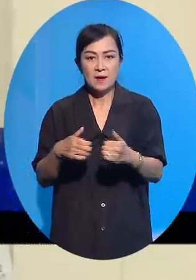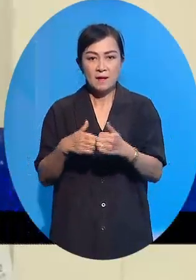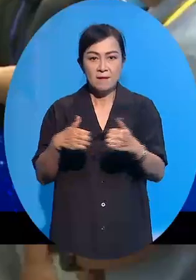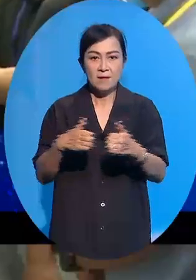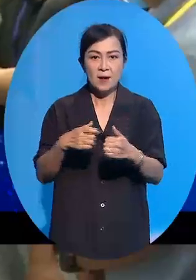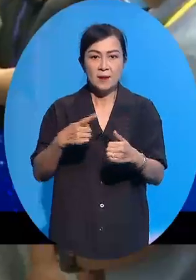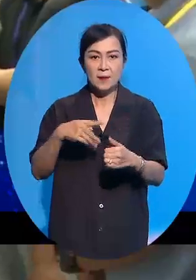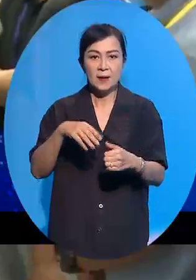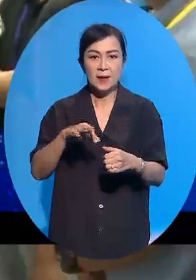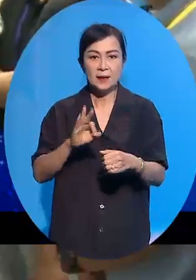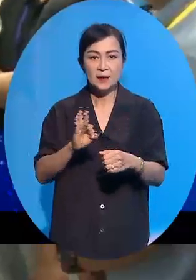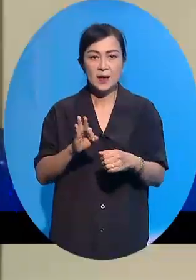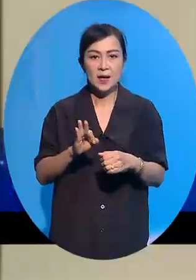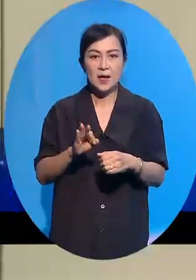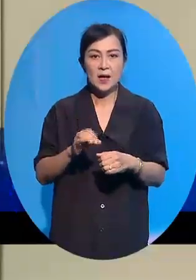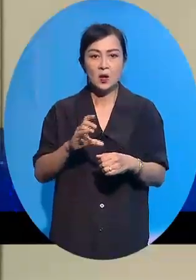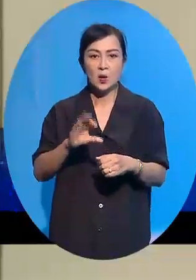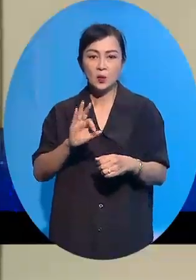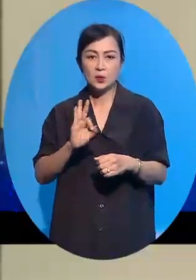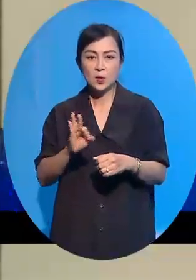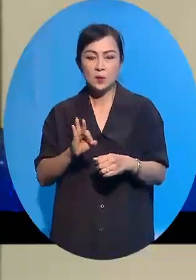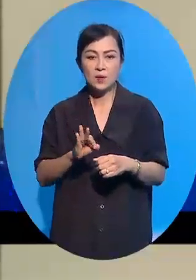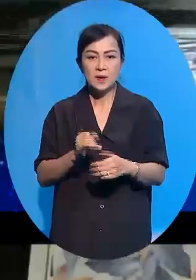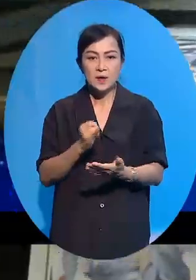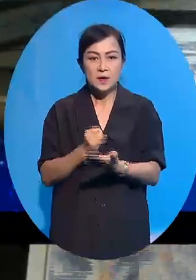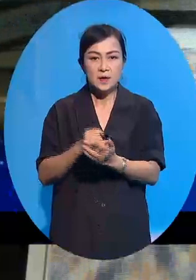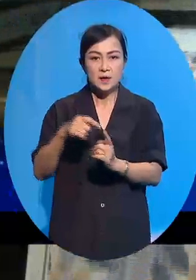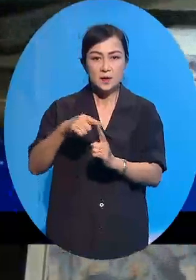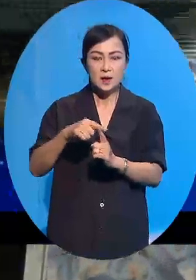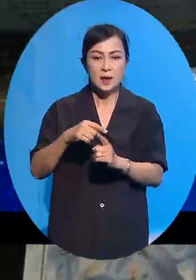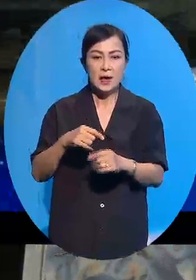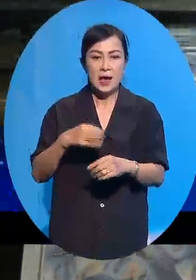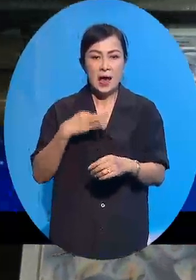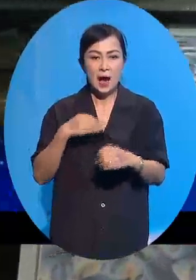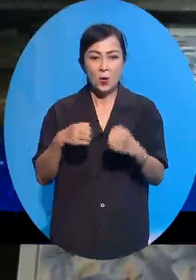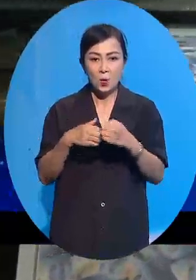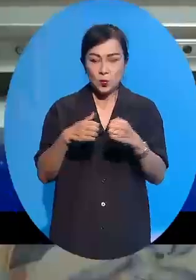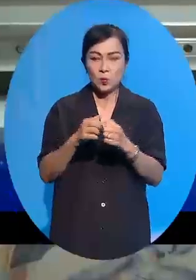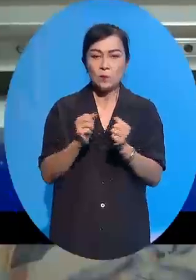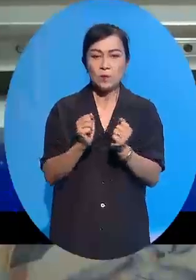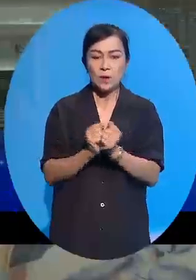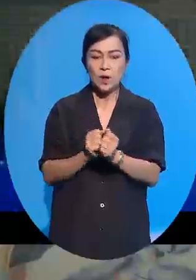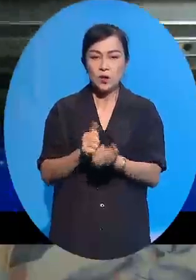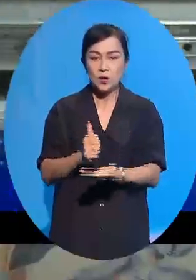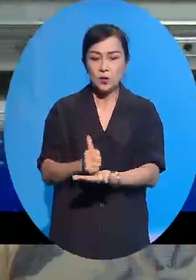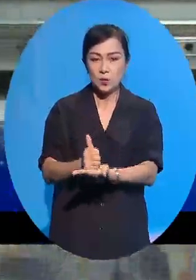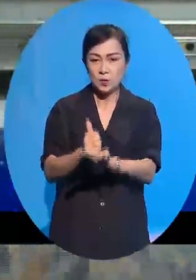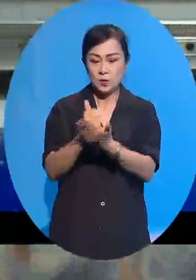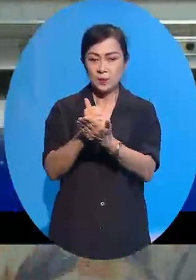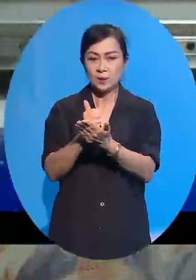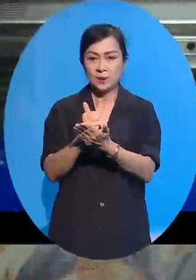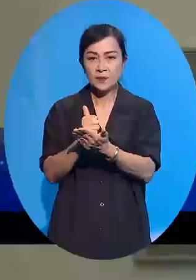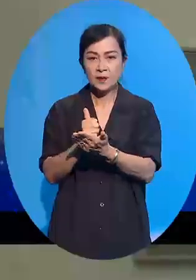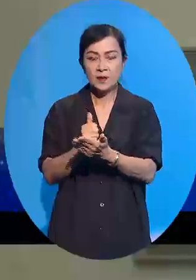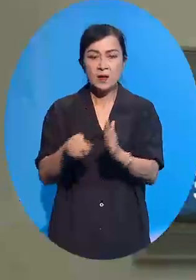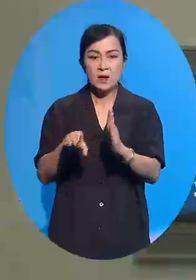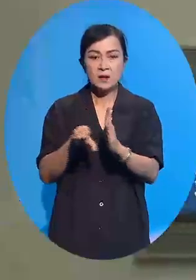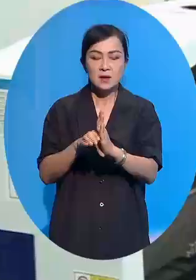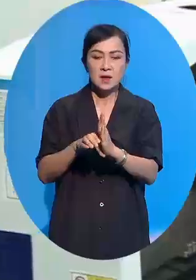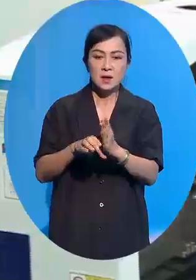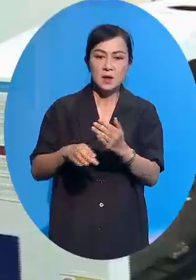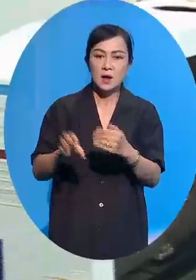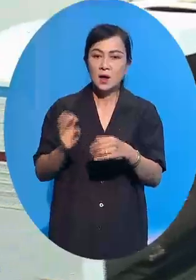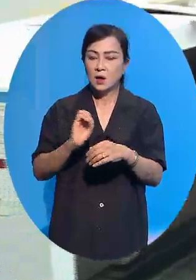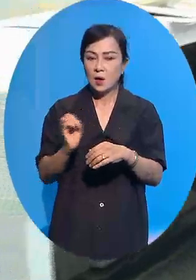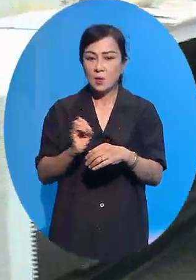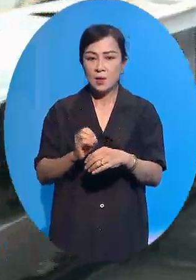cuộn polyester, vải cuộn cotton và giải pháp in trực tiếp trên áo thun. Tất cả đều có nhiều ưu điểm vượt trội. Không hóa chất tồn dư trên vải,